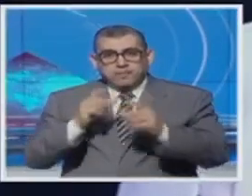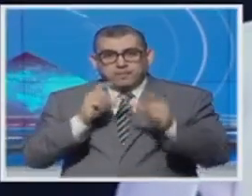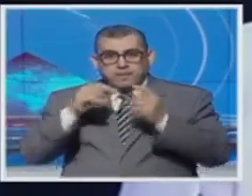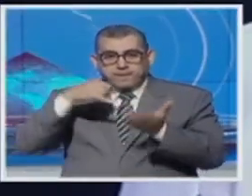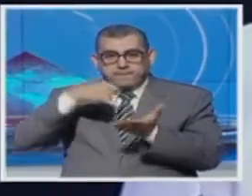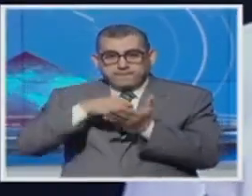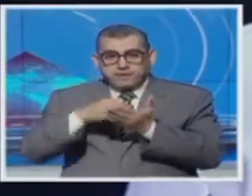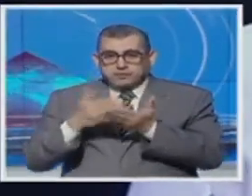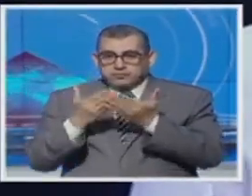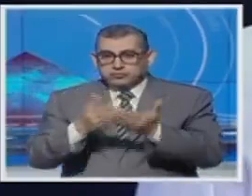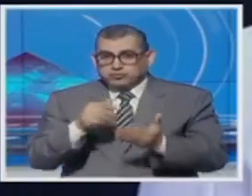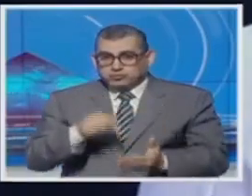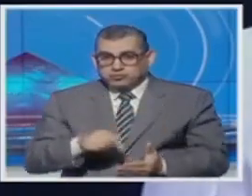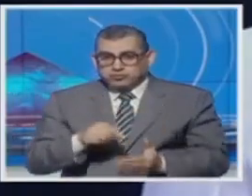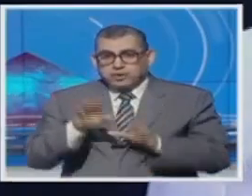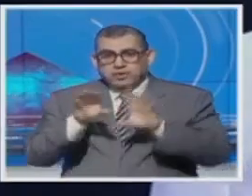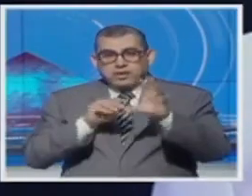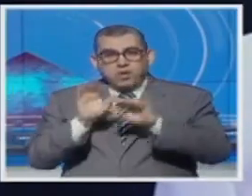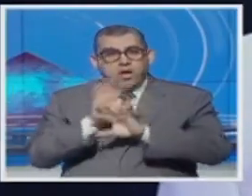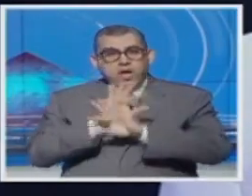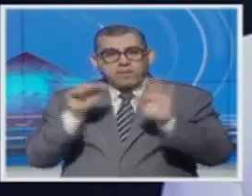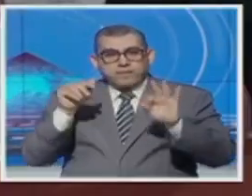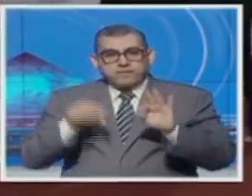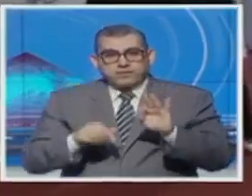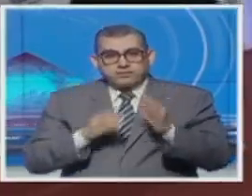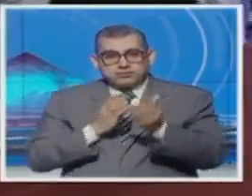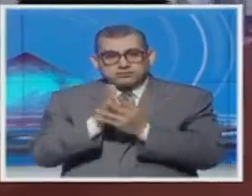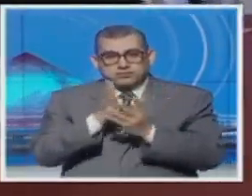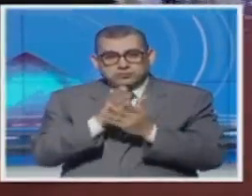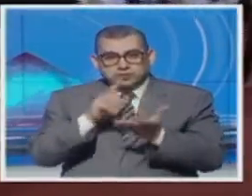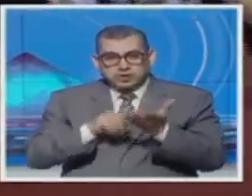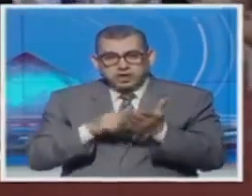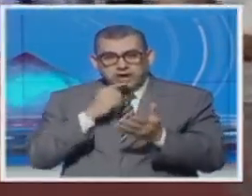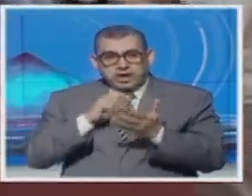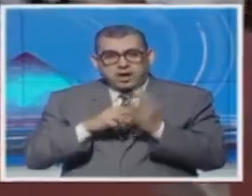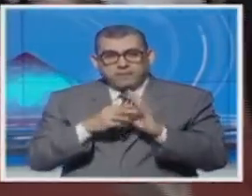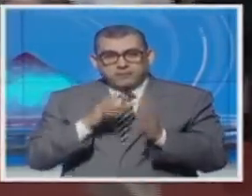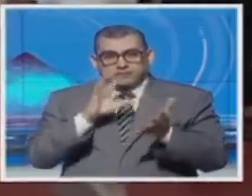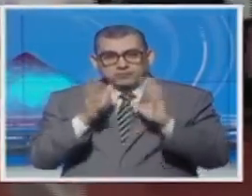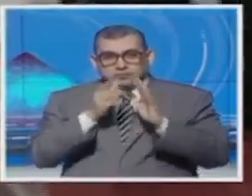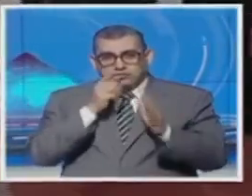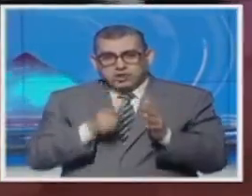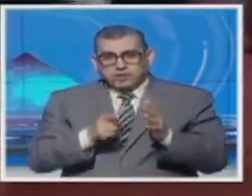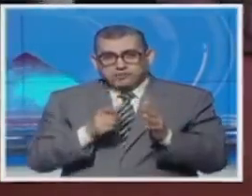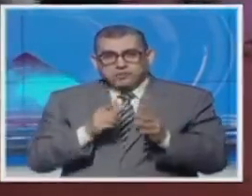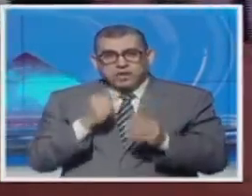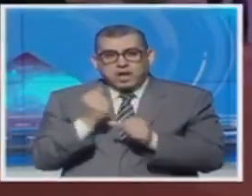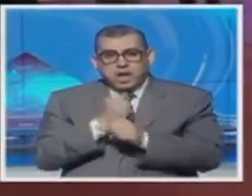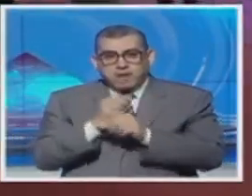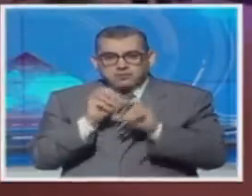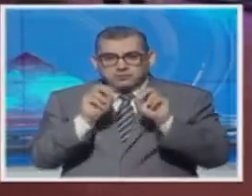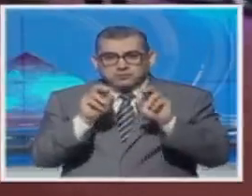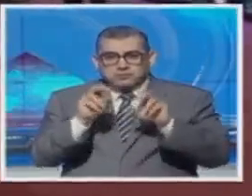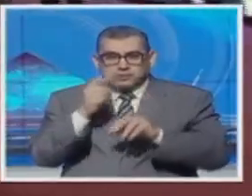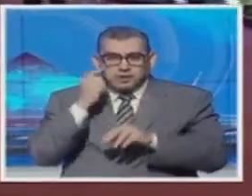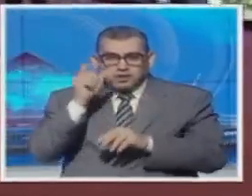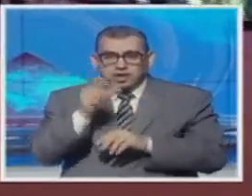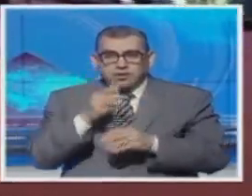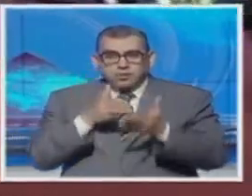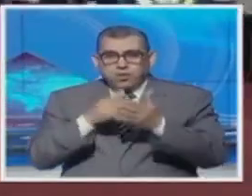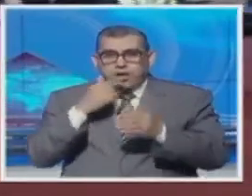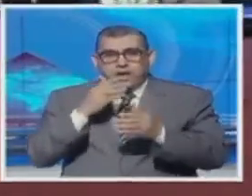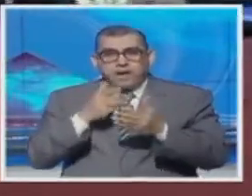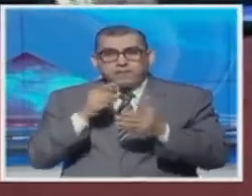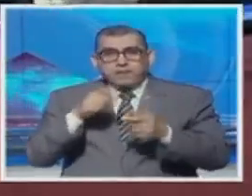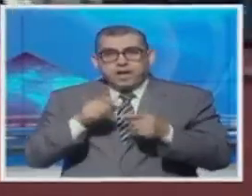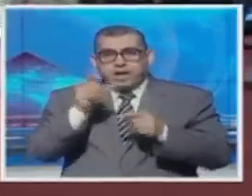المركزي بيتناول كل المحاور دي. تستلزم كمان أن البنوك تقوم بدور لتوعية العملاء، يعني البنوك